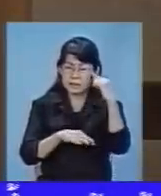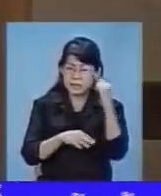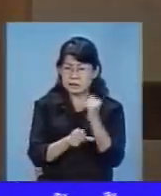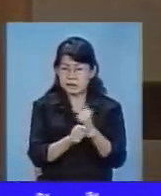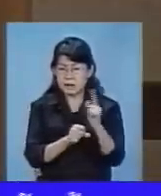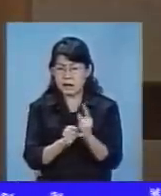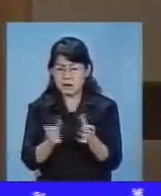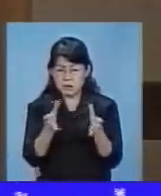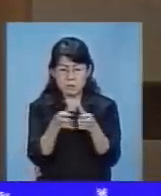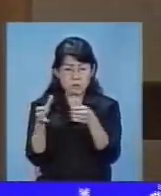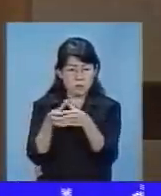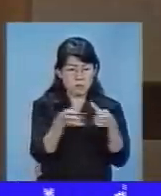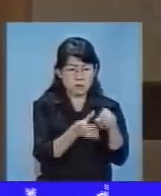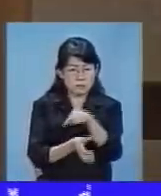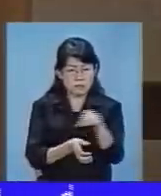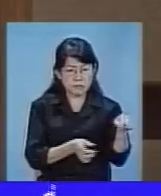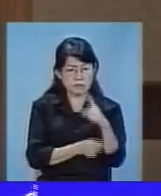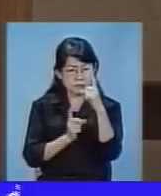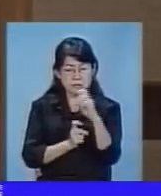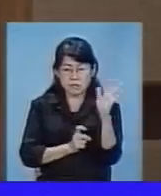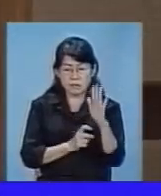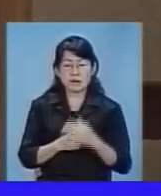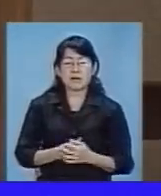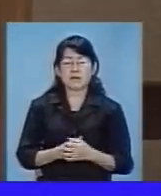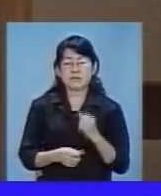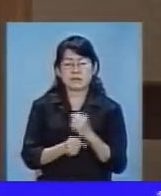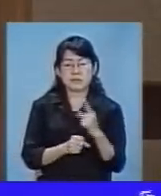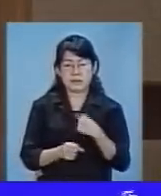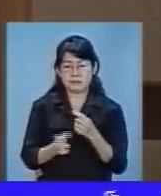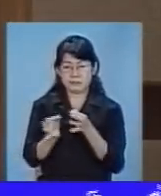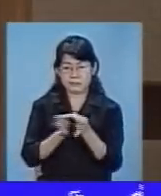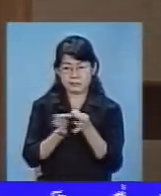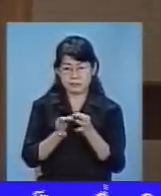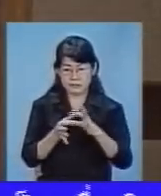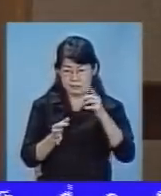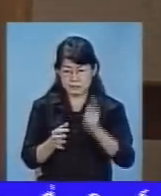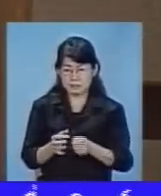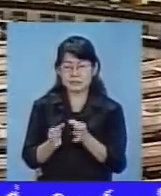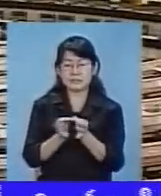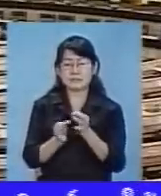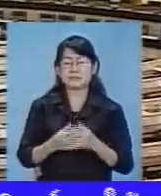ติหน้าที่ของคนเหล่านี้มีความปลอดภัยมากที่สุดนะครับอันนี้ก็อยากจะกราบเรียนชี้แจงในข้อเท็จจริงครับ